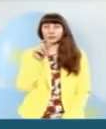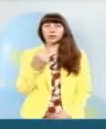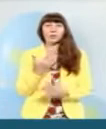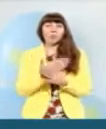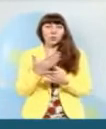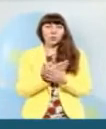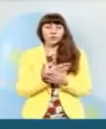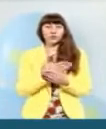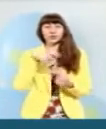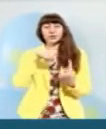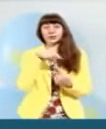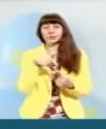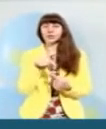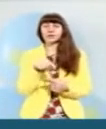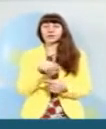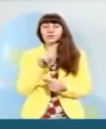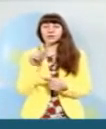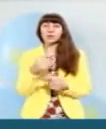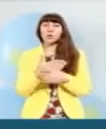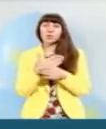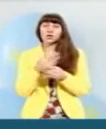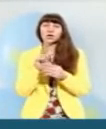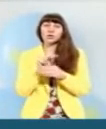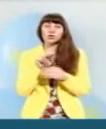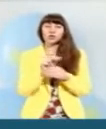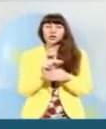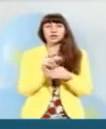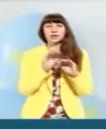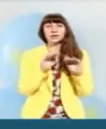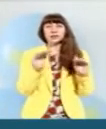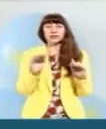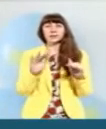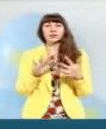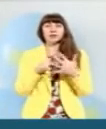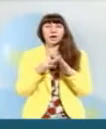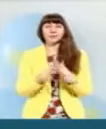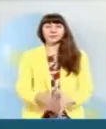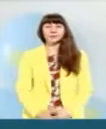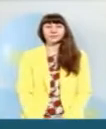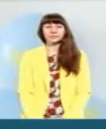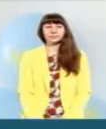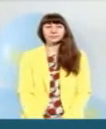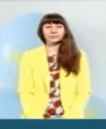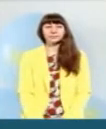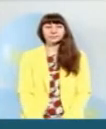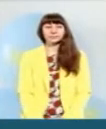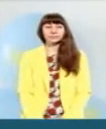Өзіміздің мектеп ұстаздарына рахмет айтқым келеді. Және де шаруа қожалық басшысына